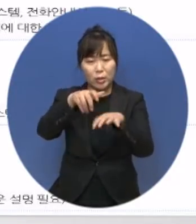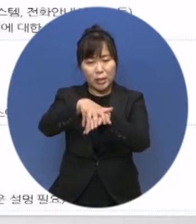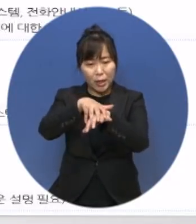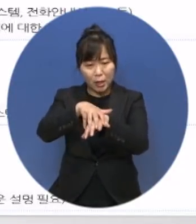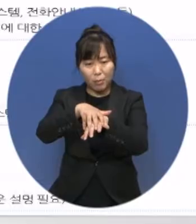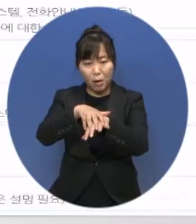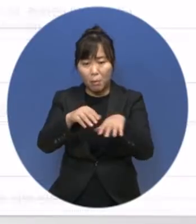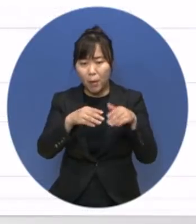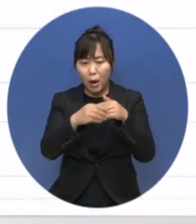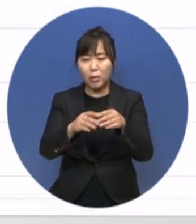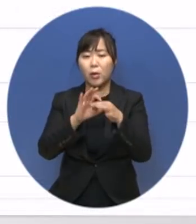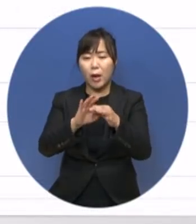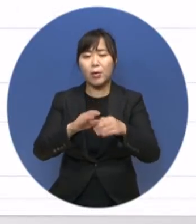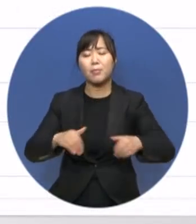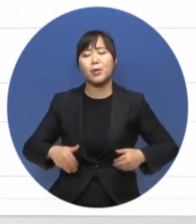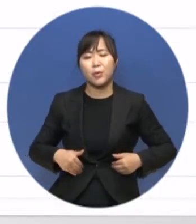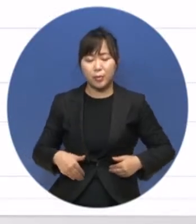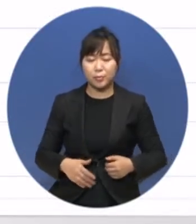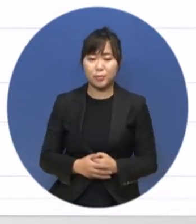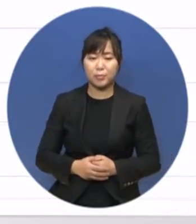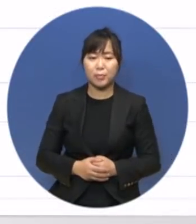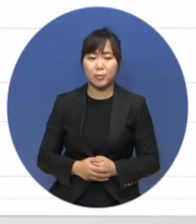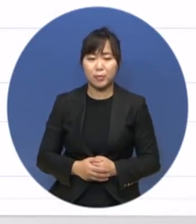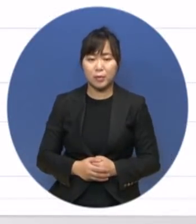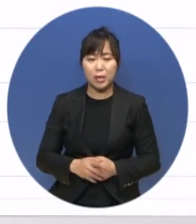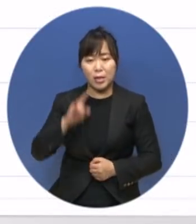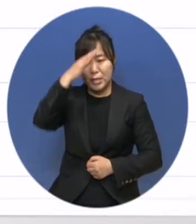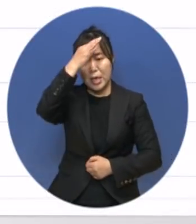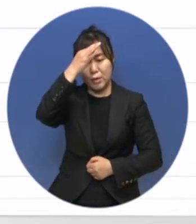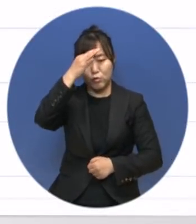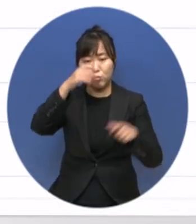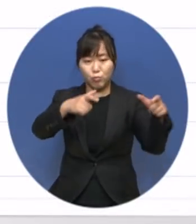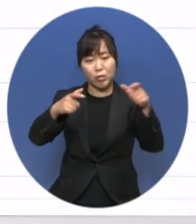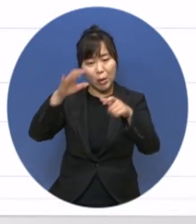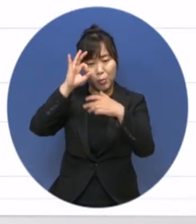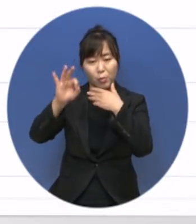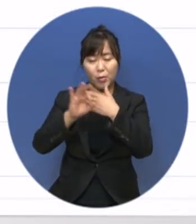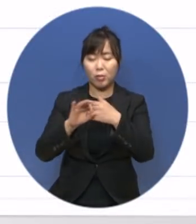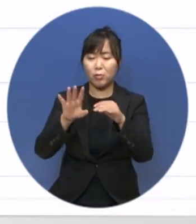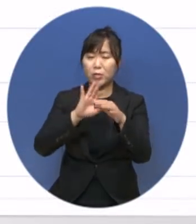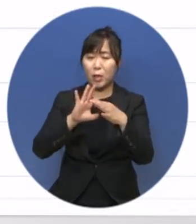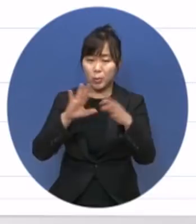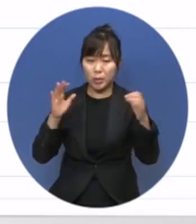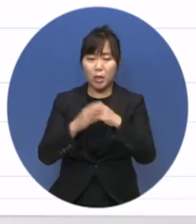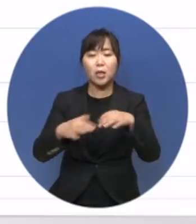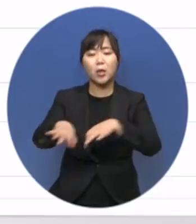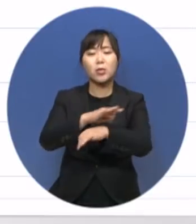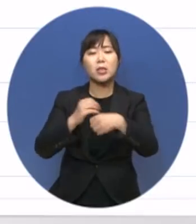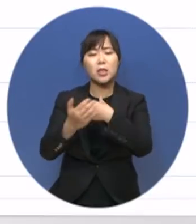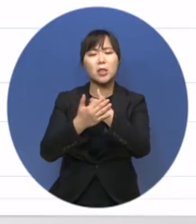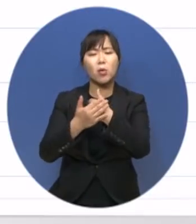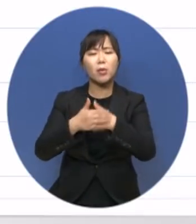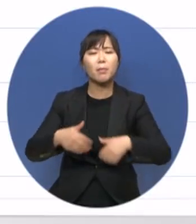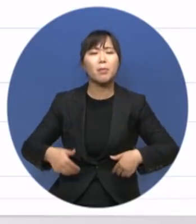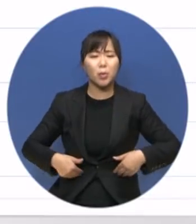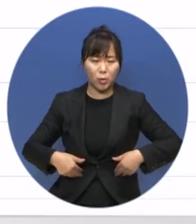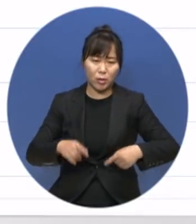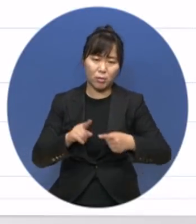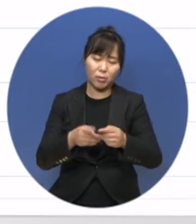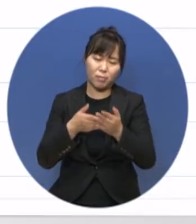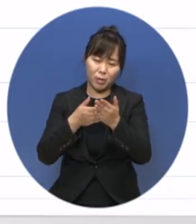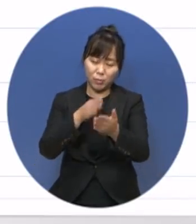대해서 강조하였습니다. 예술 분야별로 보면 예술 분야 상관없이 경제적 지원의 필요성이 요구하고